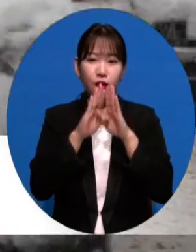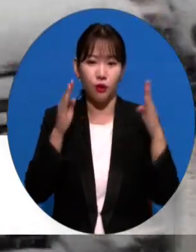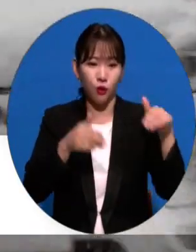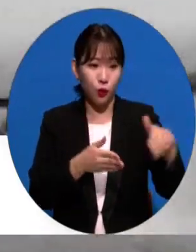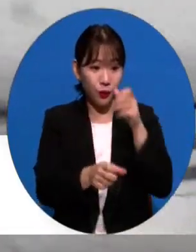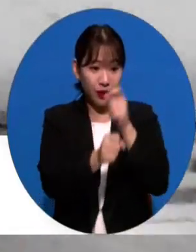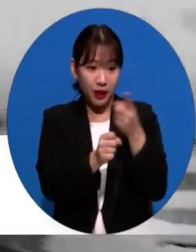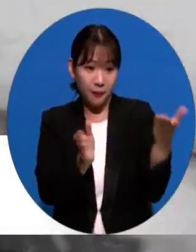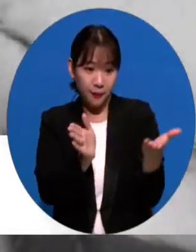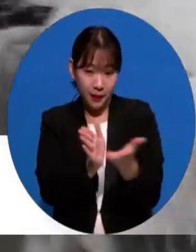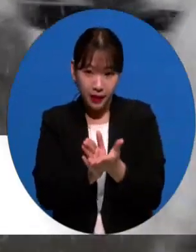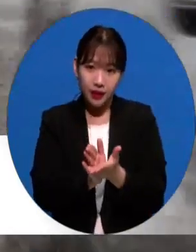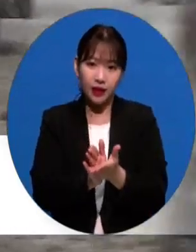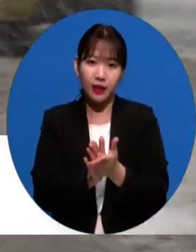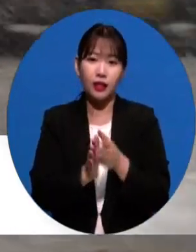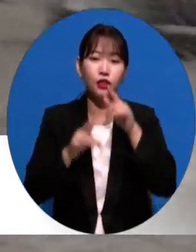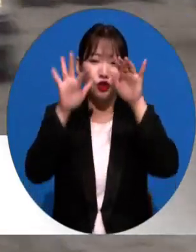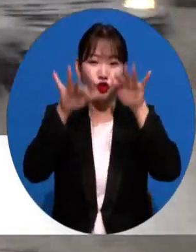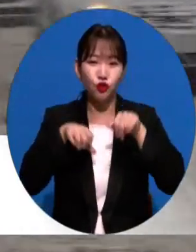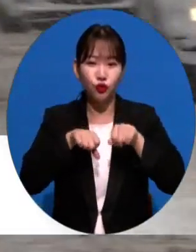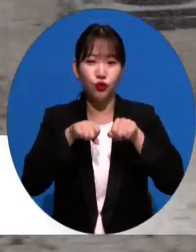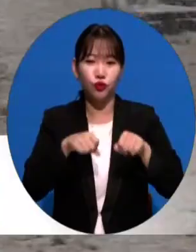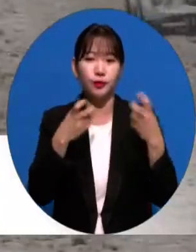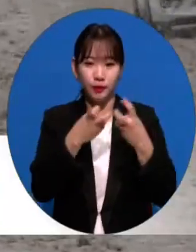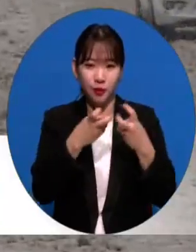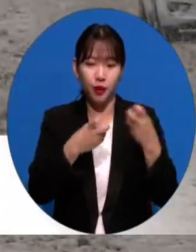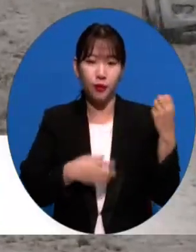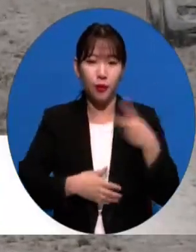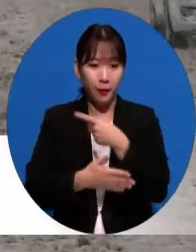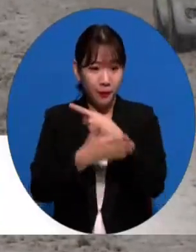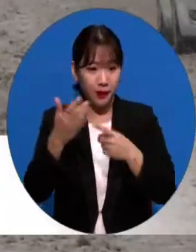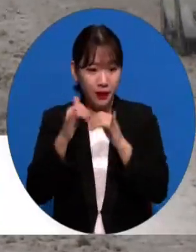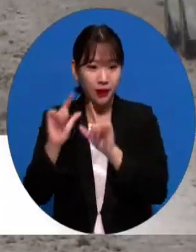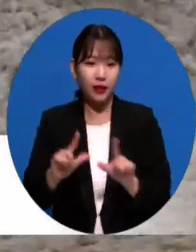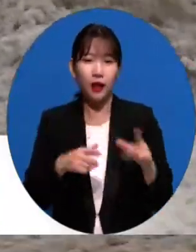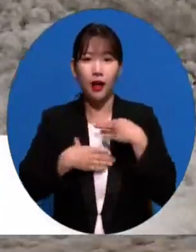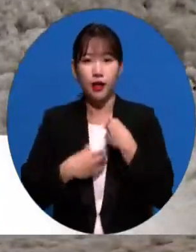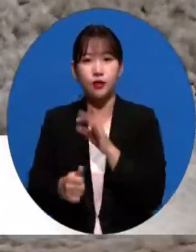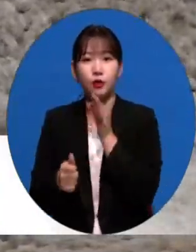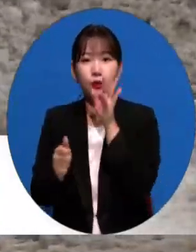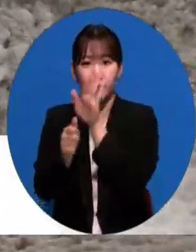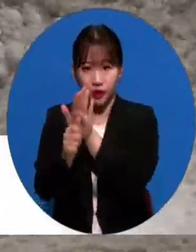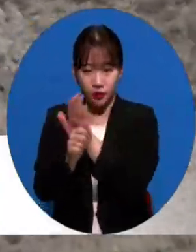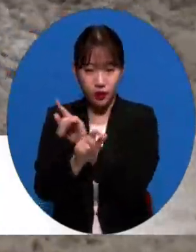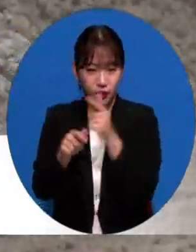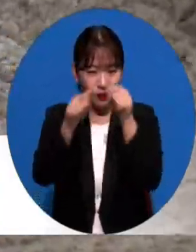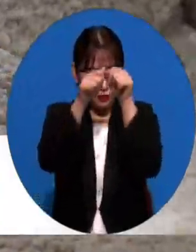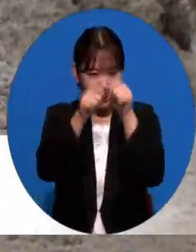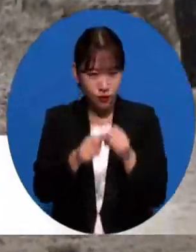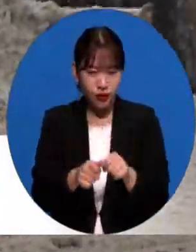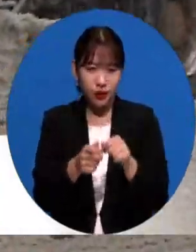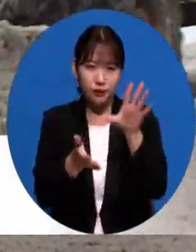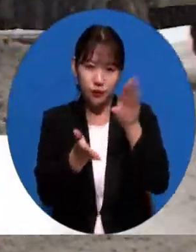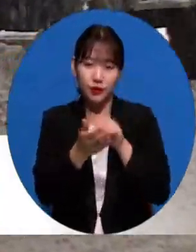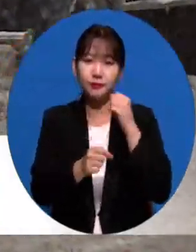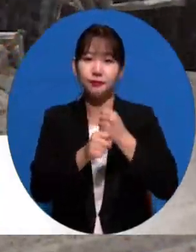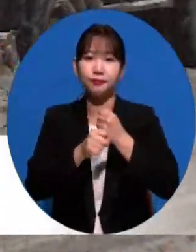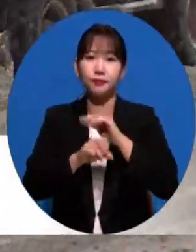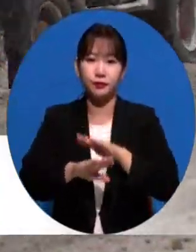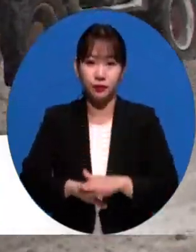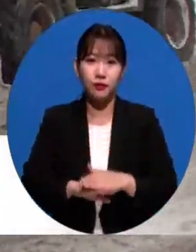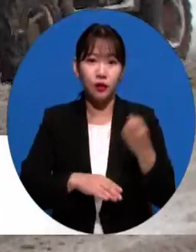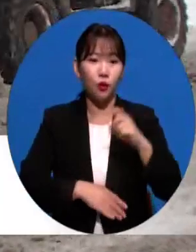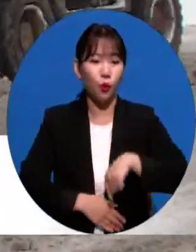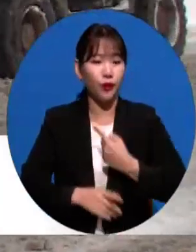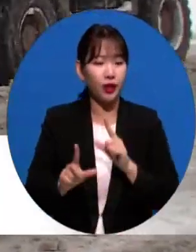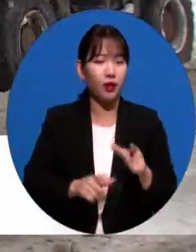특성을 반영한 맞춤형 제설 대책과 피해 주민 생활안정지원 등 세부 추진 과제를 수립했습니다. 또